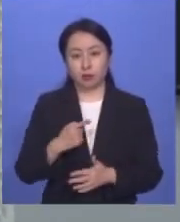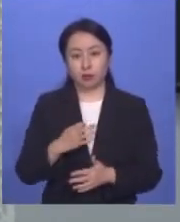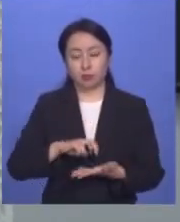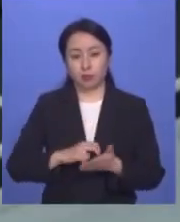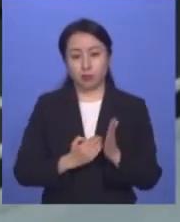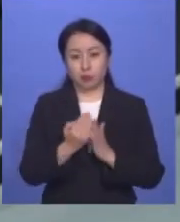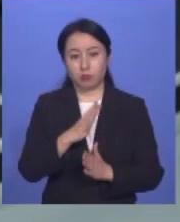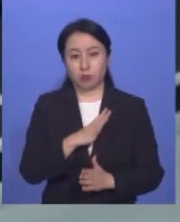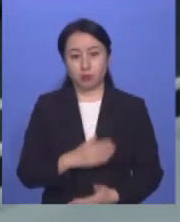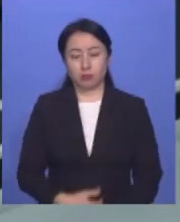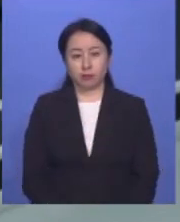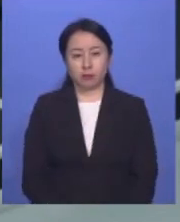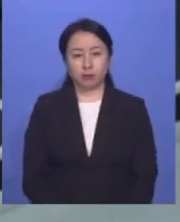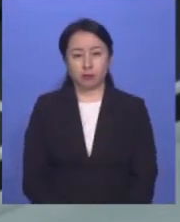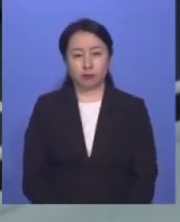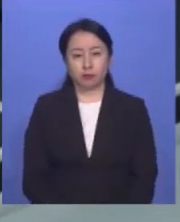мәселелерін көтерді.